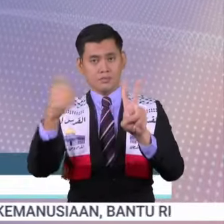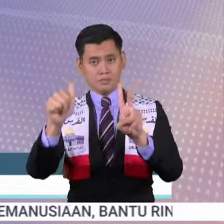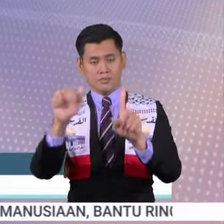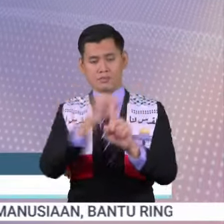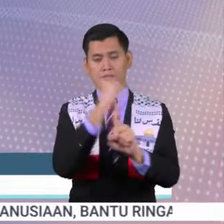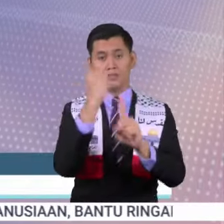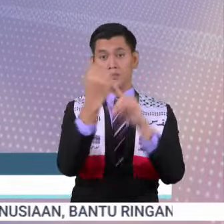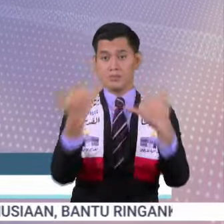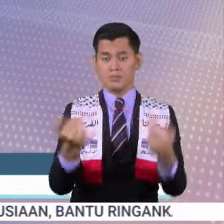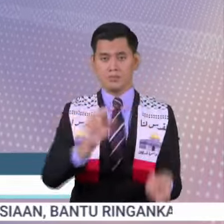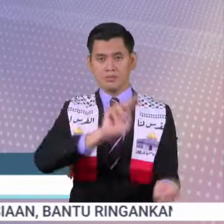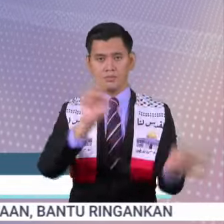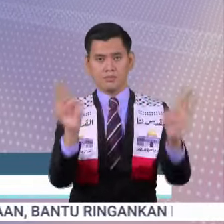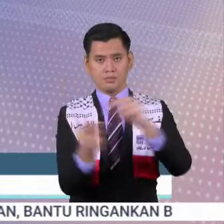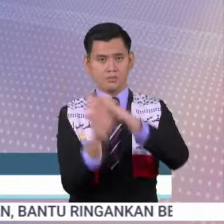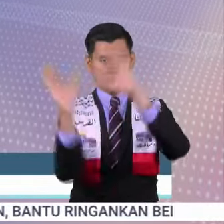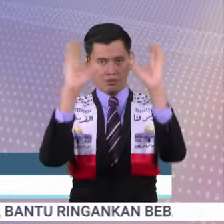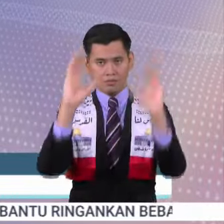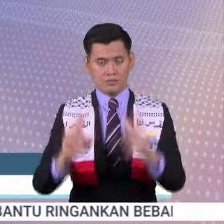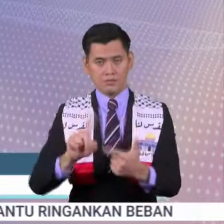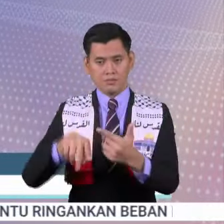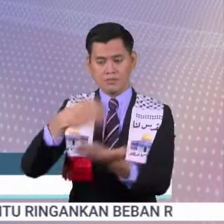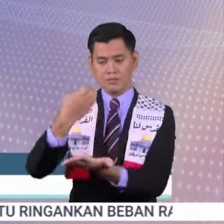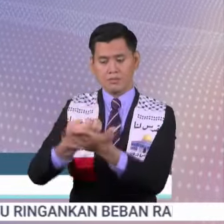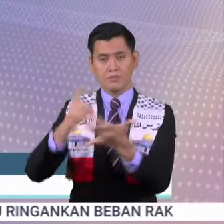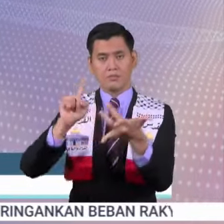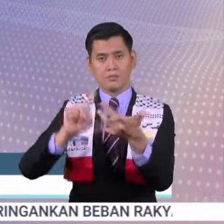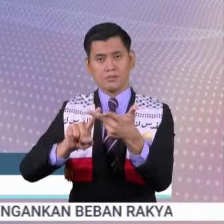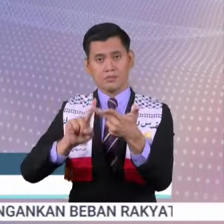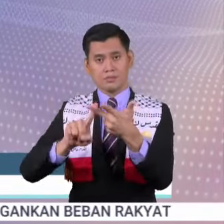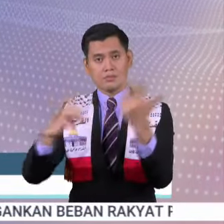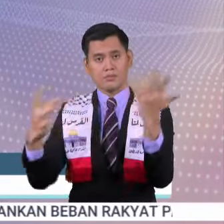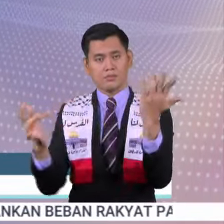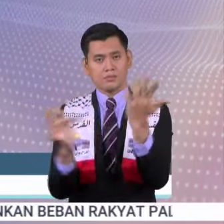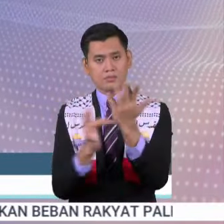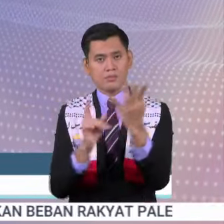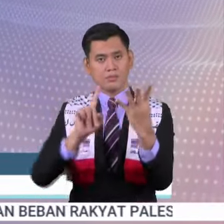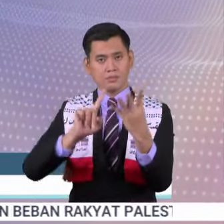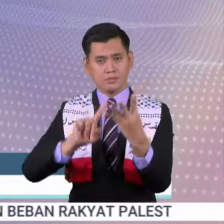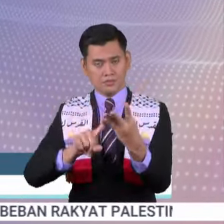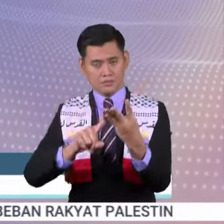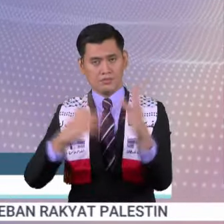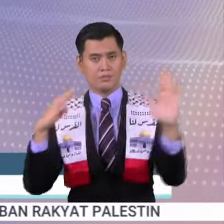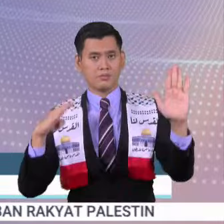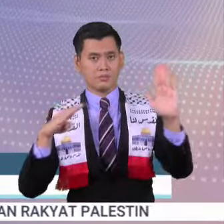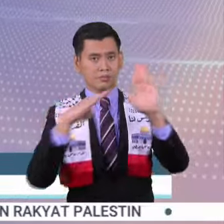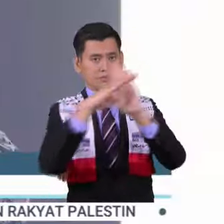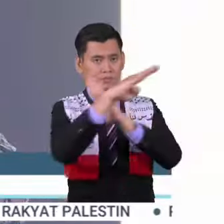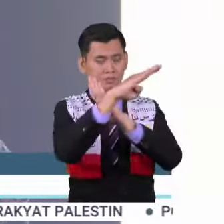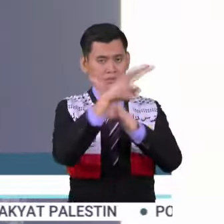Ia termasuk perubahan iklim, ekonomi, teknologi dan perkembangan situasi antarabangsa.